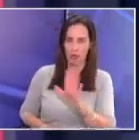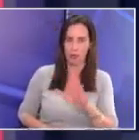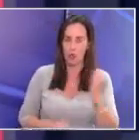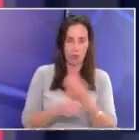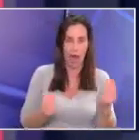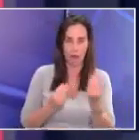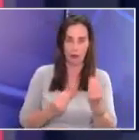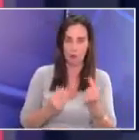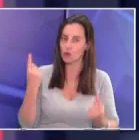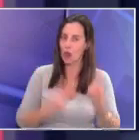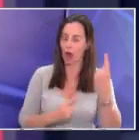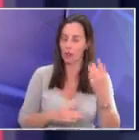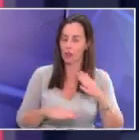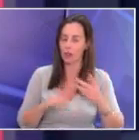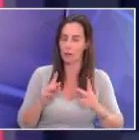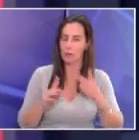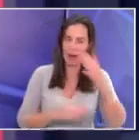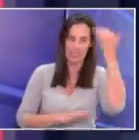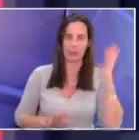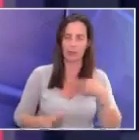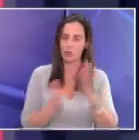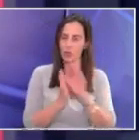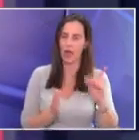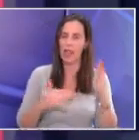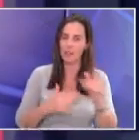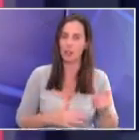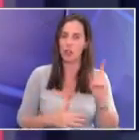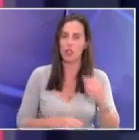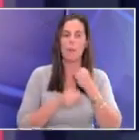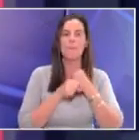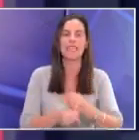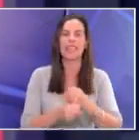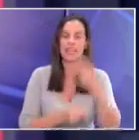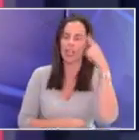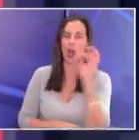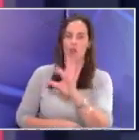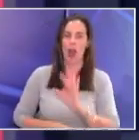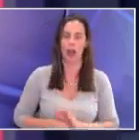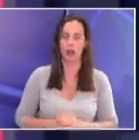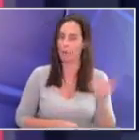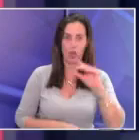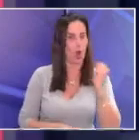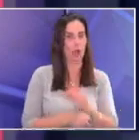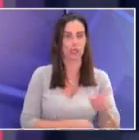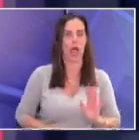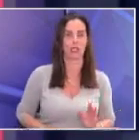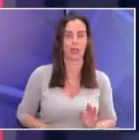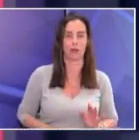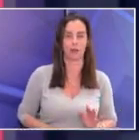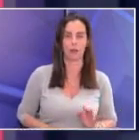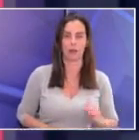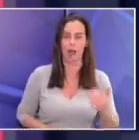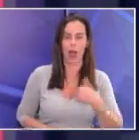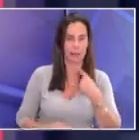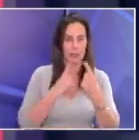פה דברים שזה חריגה מסמכותה. אני מבקש ממך לוודא שהיא מייצגת את עמדתך. והיא לא עשתה את זה.